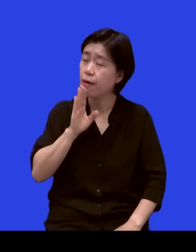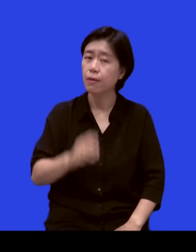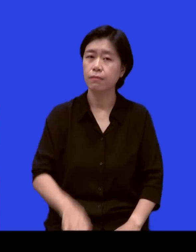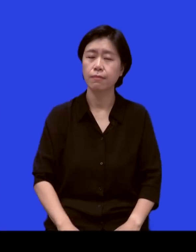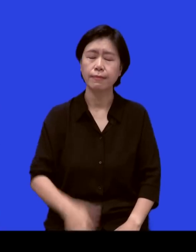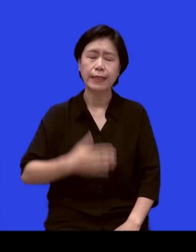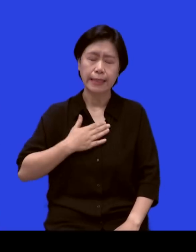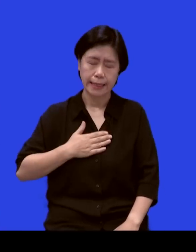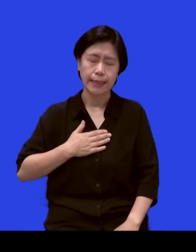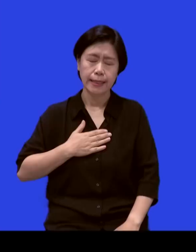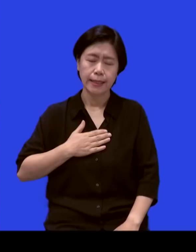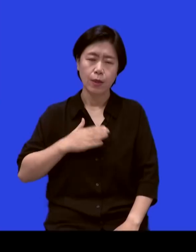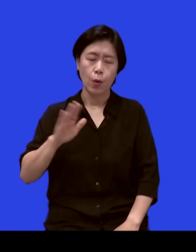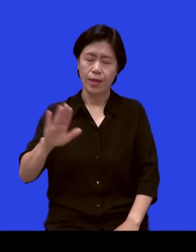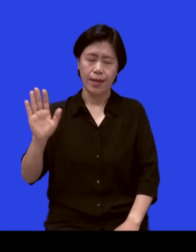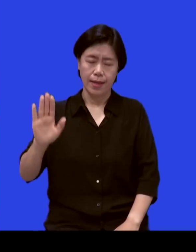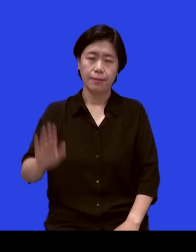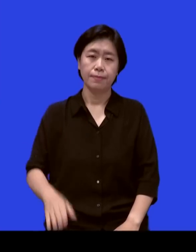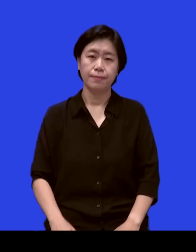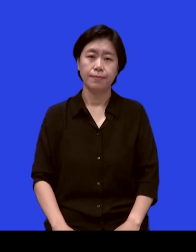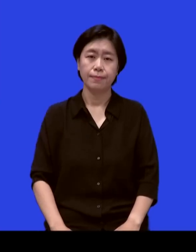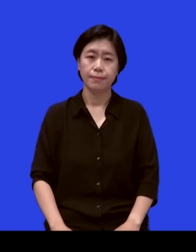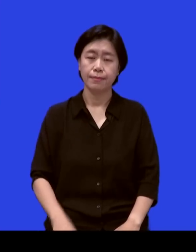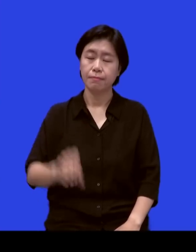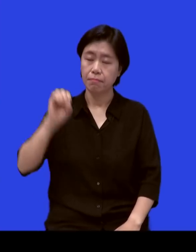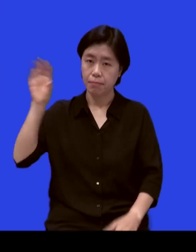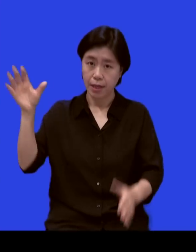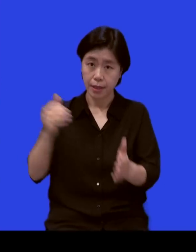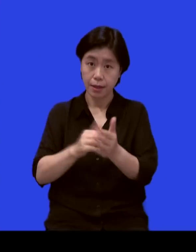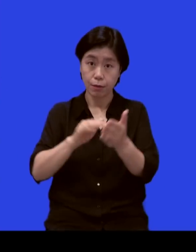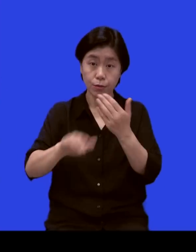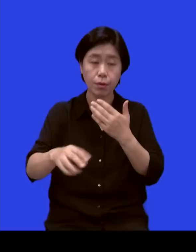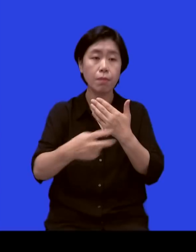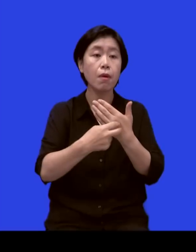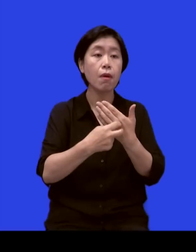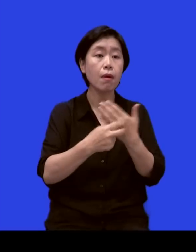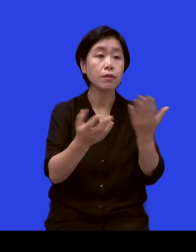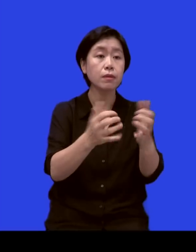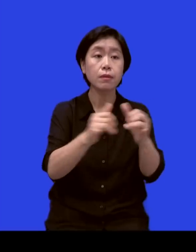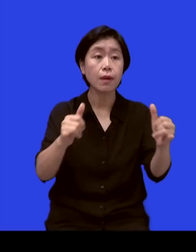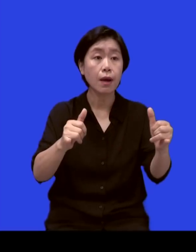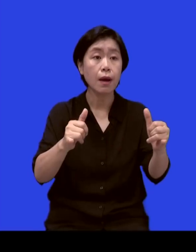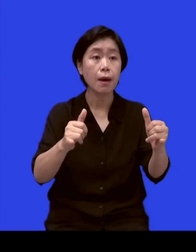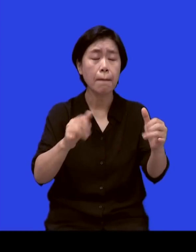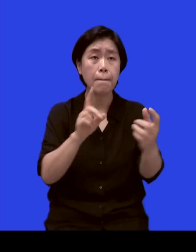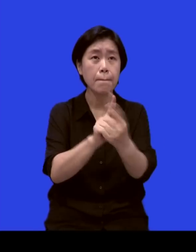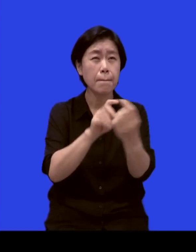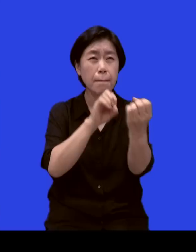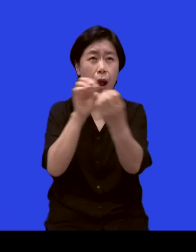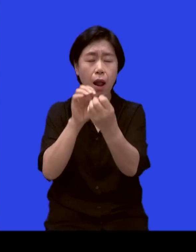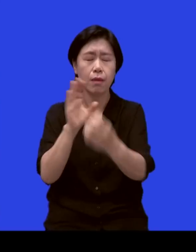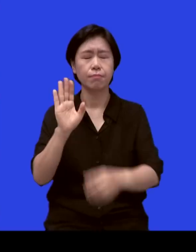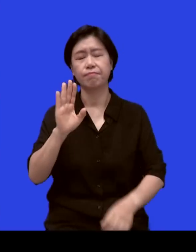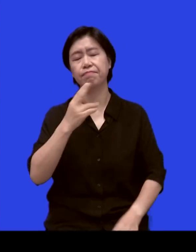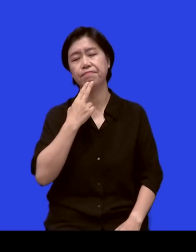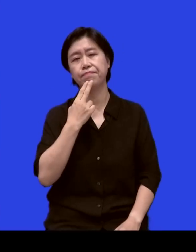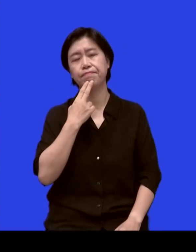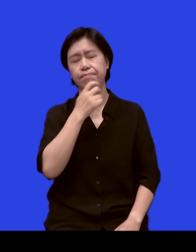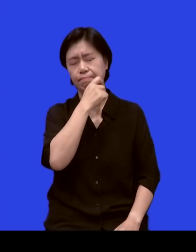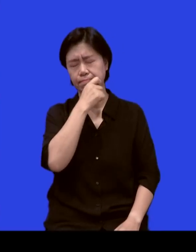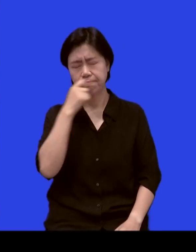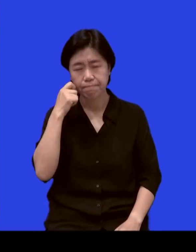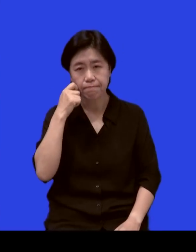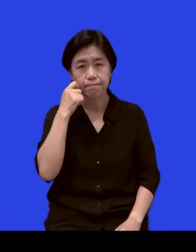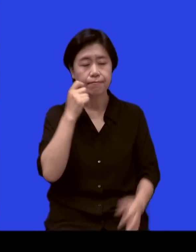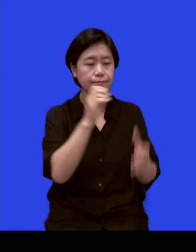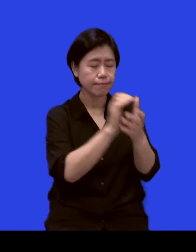그리고 나서 거기에 있는 간호사하고도 단 한마디도 안 했어요. 그 관계자 어느 누구하고도. 그냥 장모님 손 붙잡고 기도만 하고 그냥 왔어요.